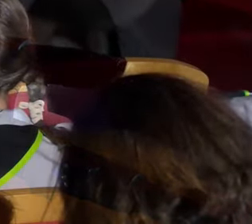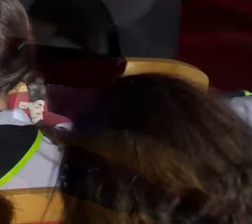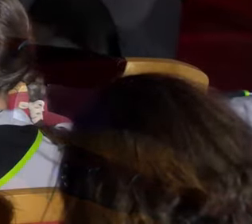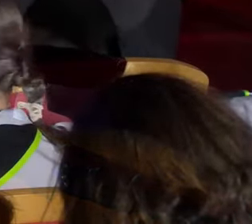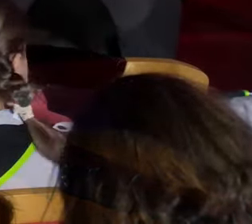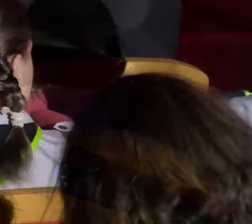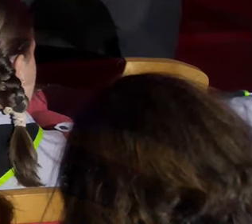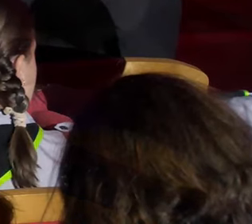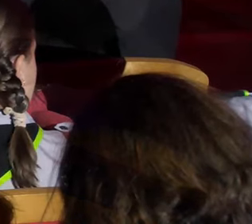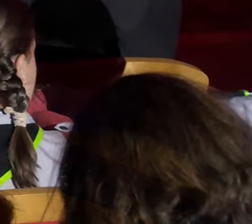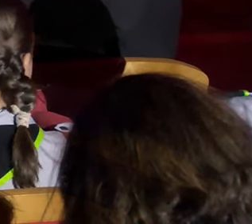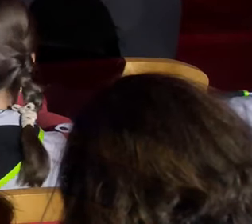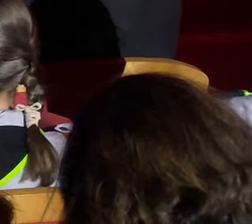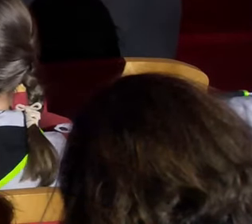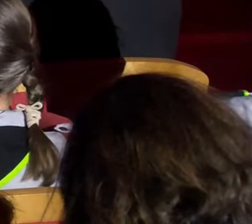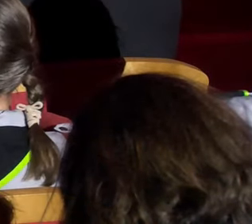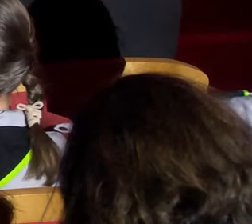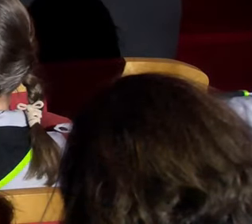twymi.